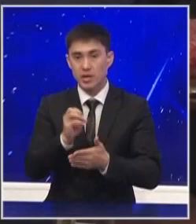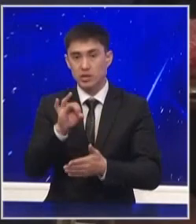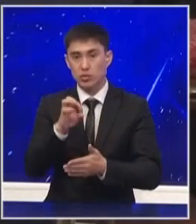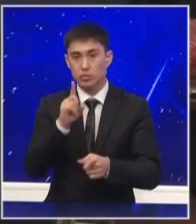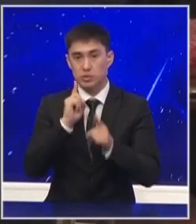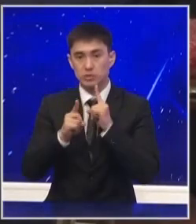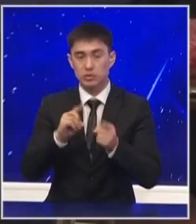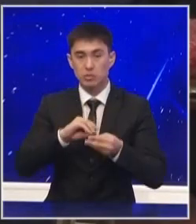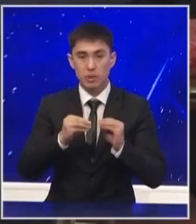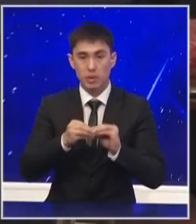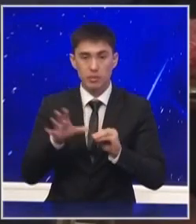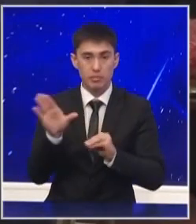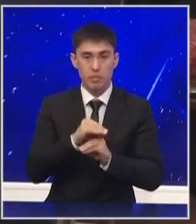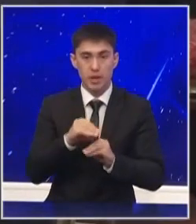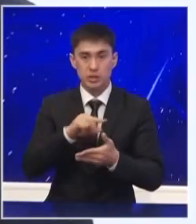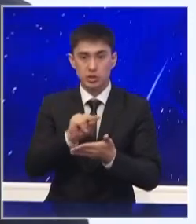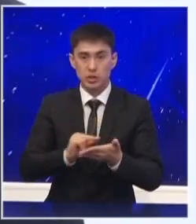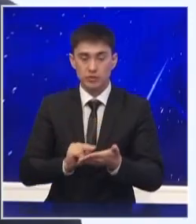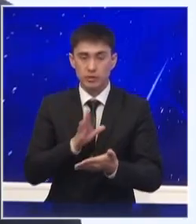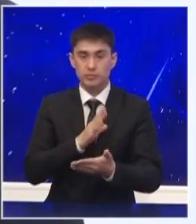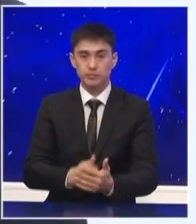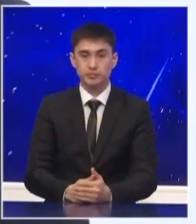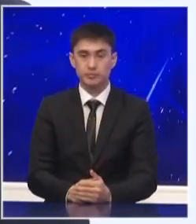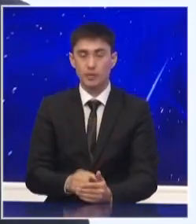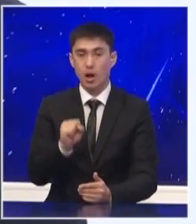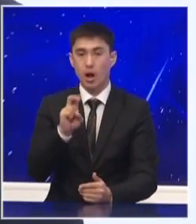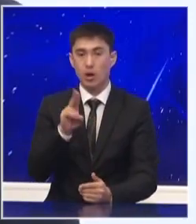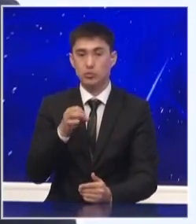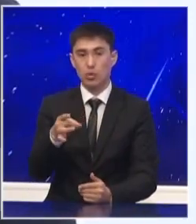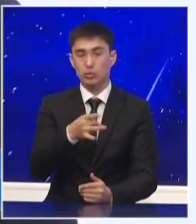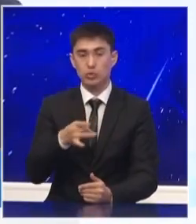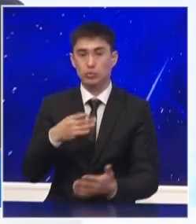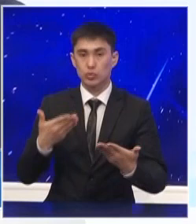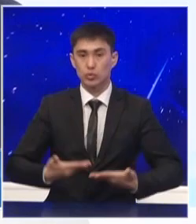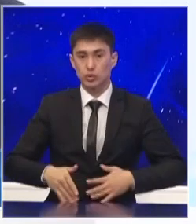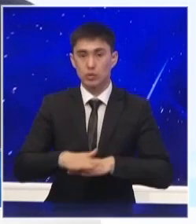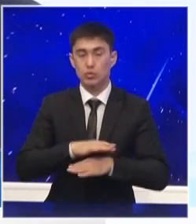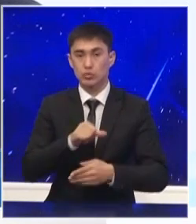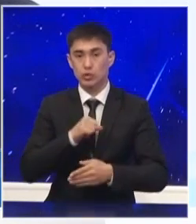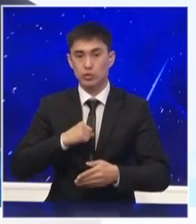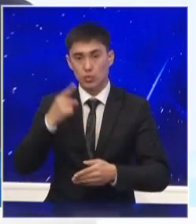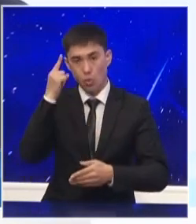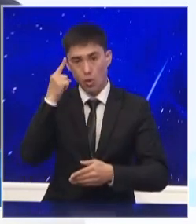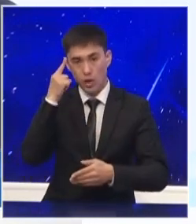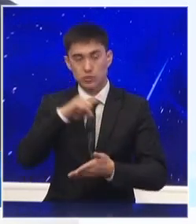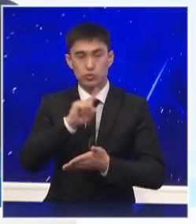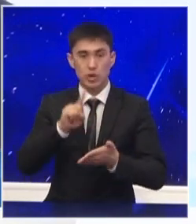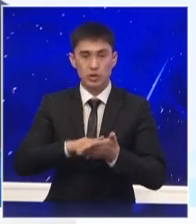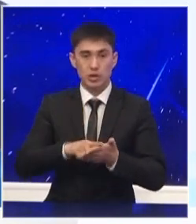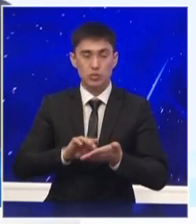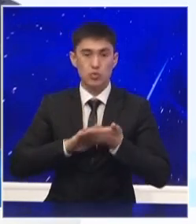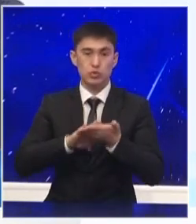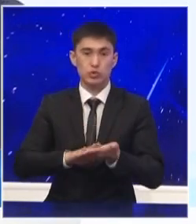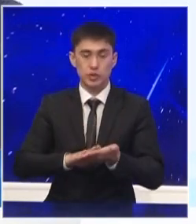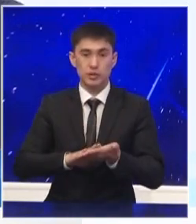жиында көтерілген мәселелерді өзі түртіп алды. Ақсу ауданының тұрғындарының көкейде жүрген ойларын, сұрақтарын,